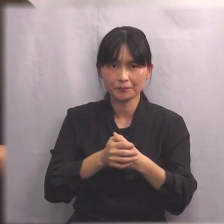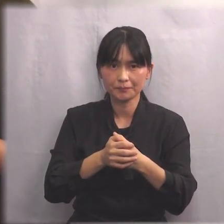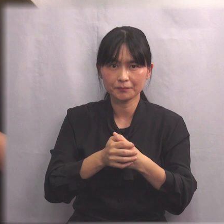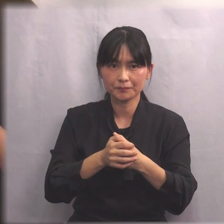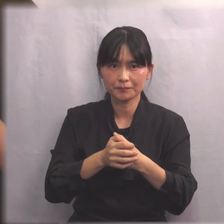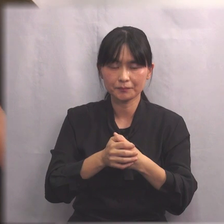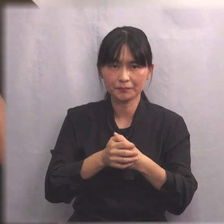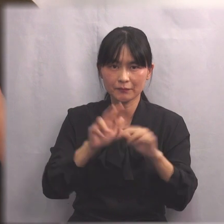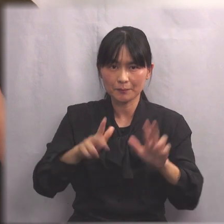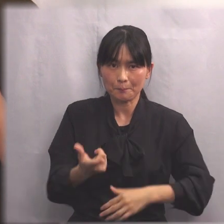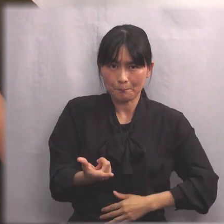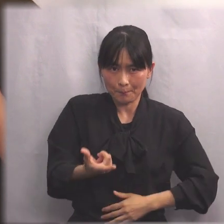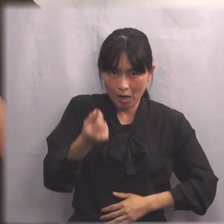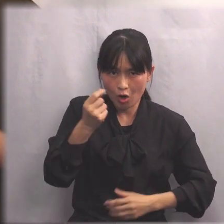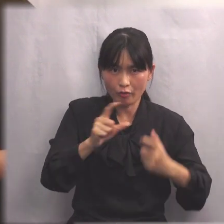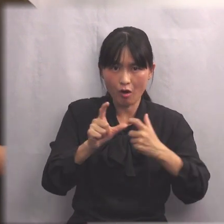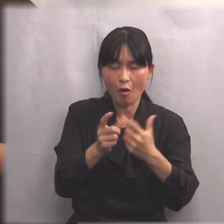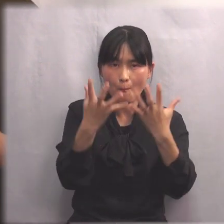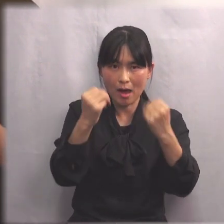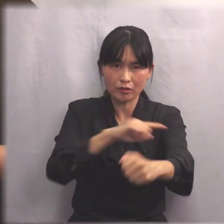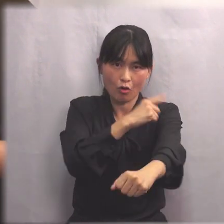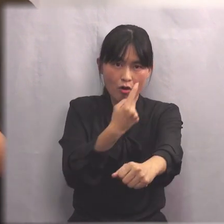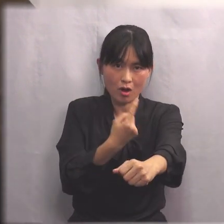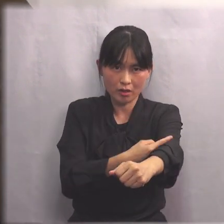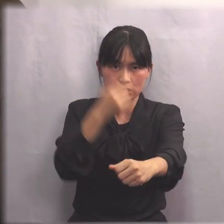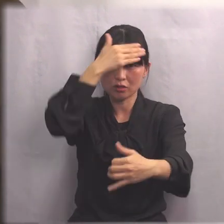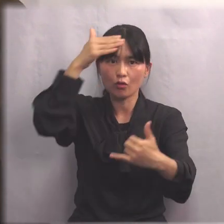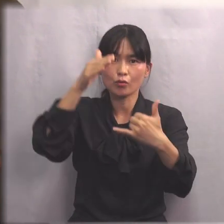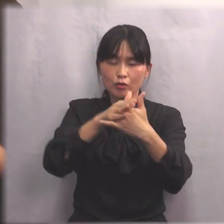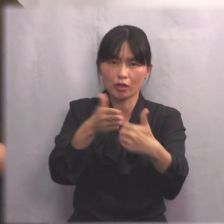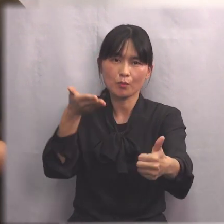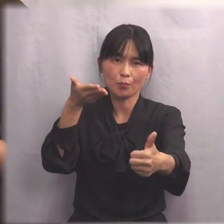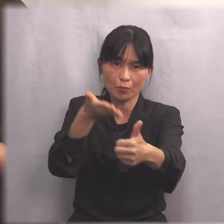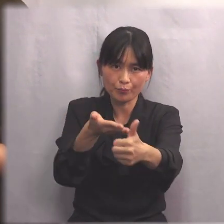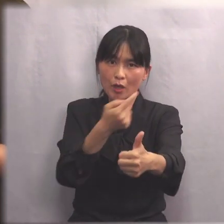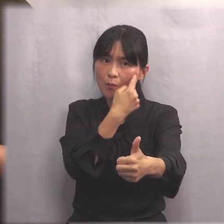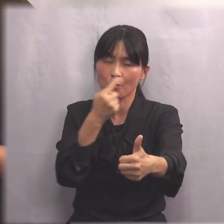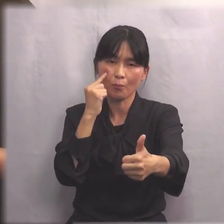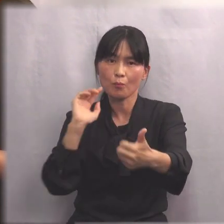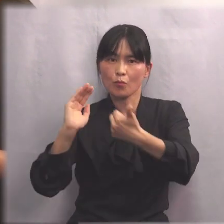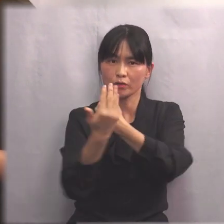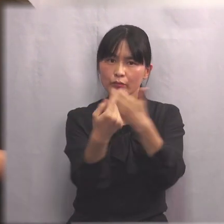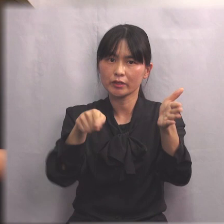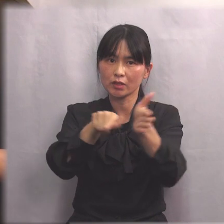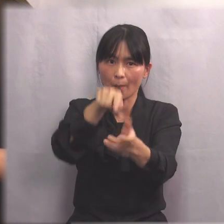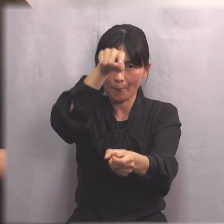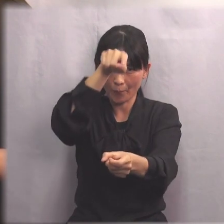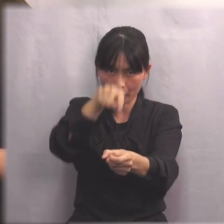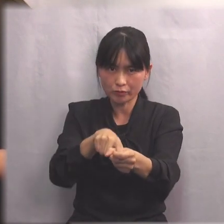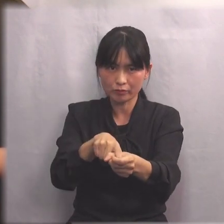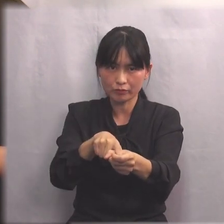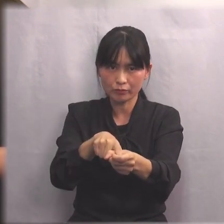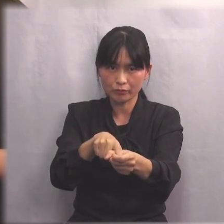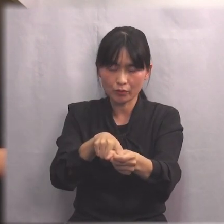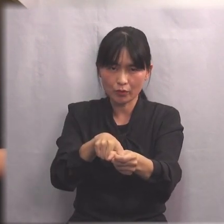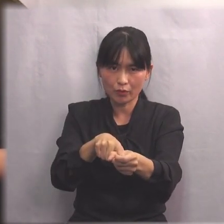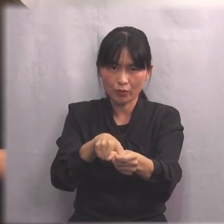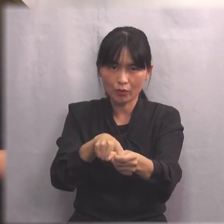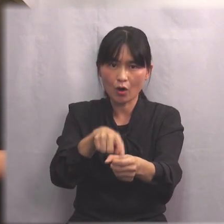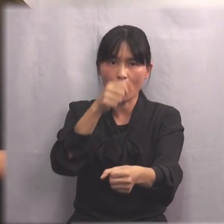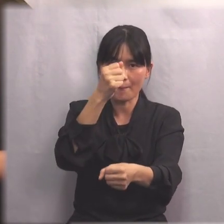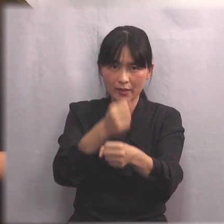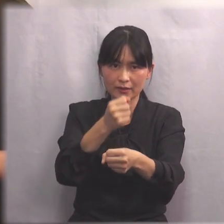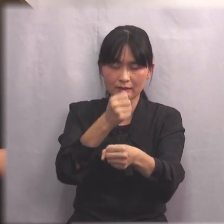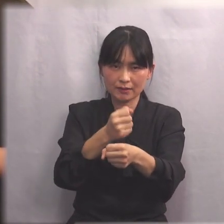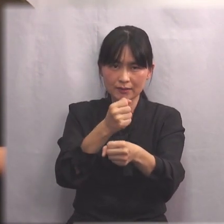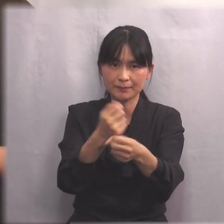하면서 지금 당장 조금이라도 더 많은 권리를 청소년 예비당원 여러분께 보장하기 위해서 이번 당직